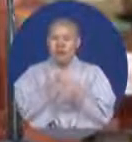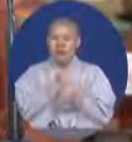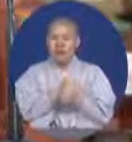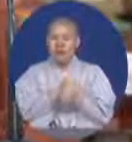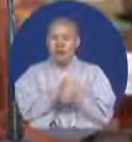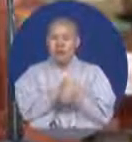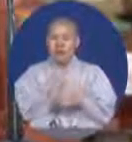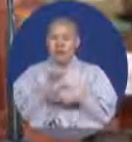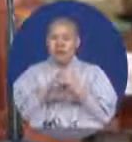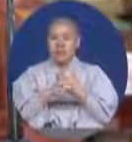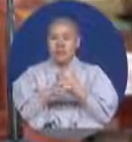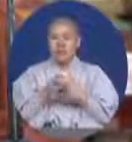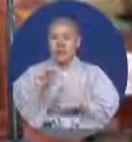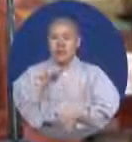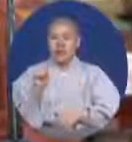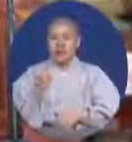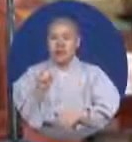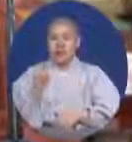정일라함경